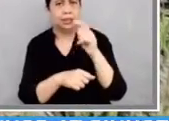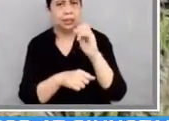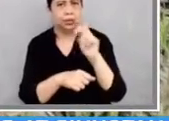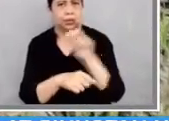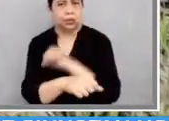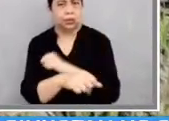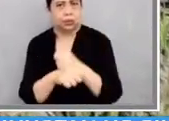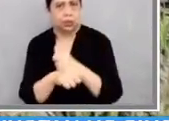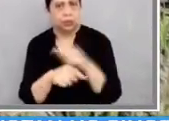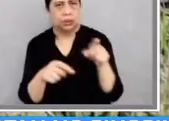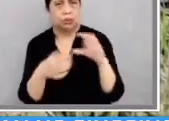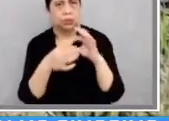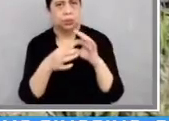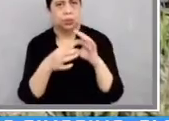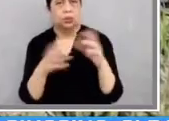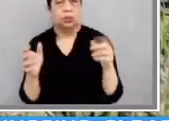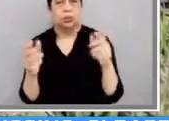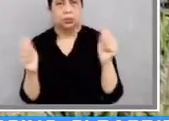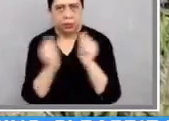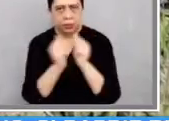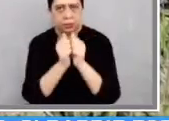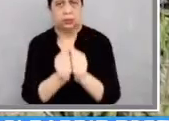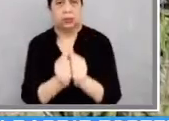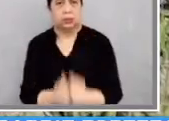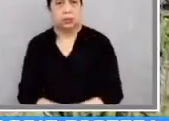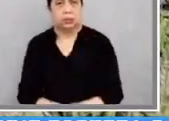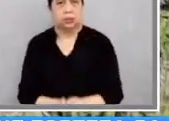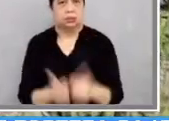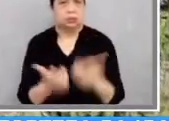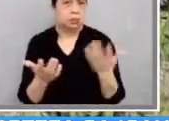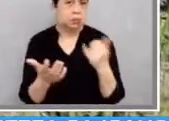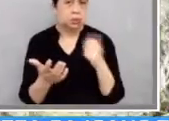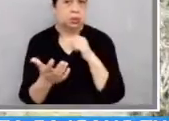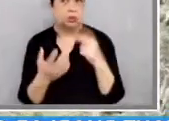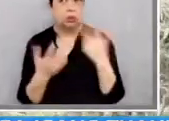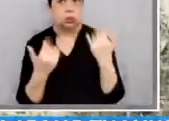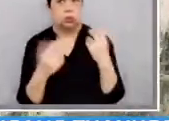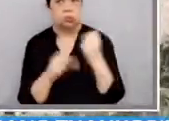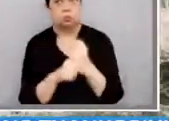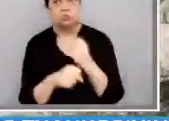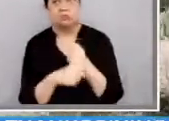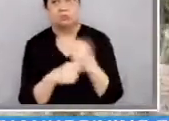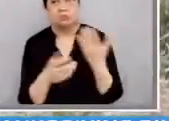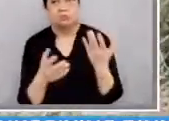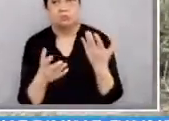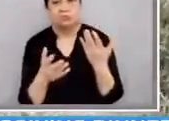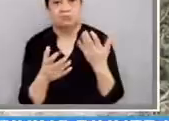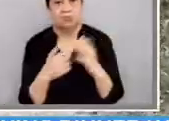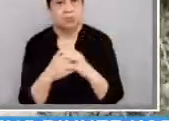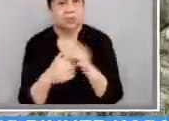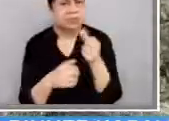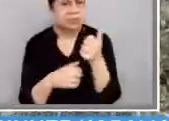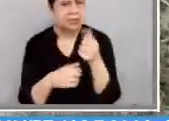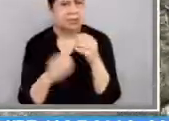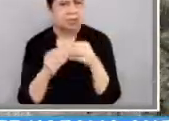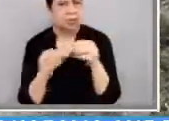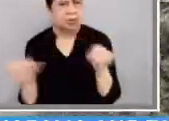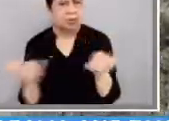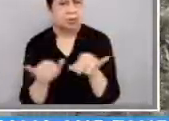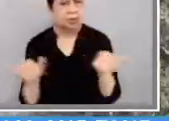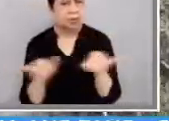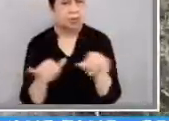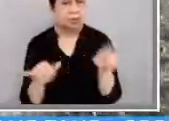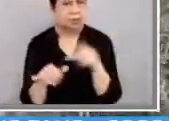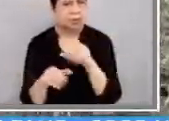dam. Aba, baka gawa lang kung sana tayo ng kahit na sampu pa na katulad ng Magat Dam at